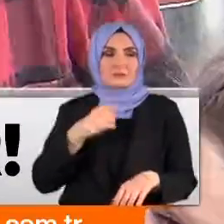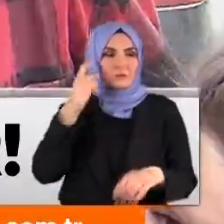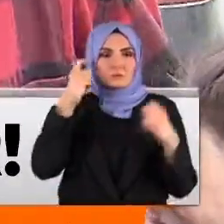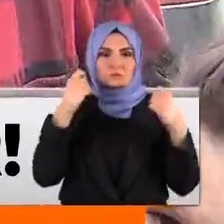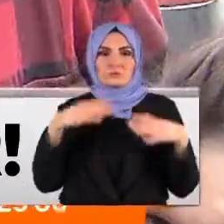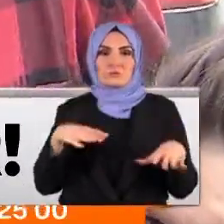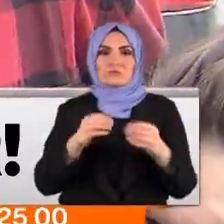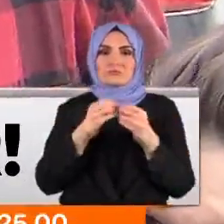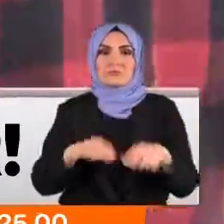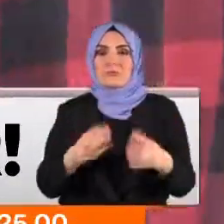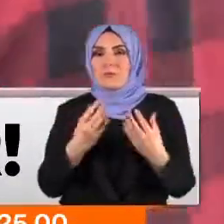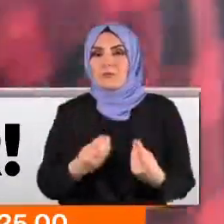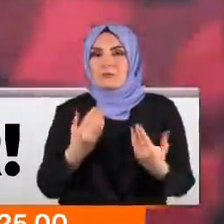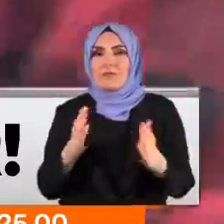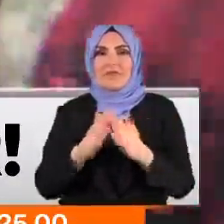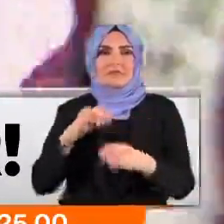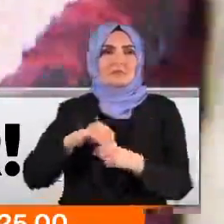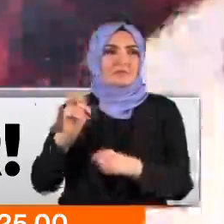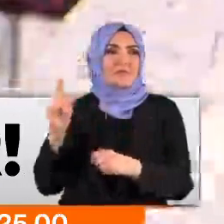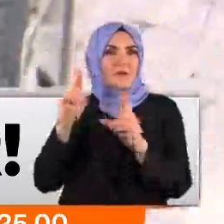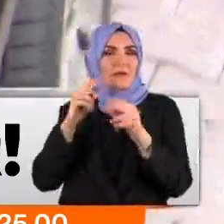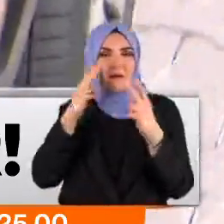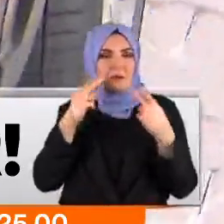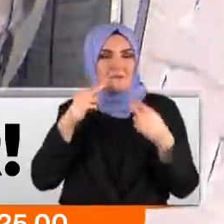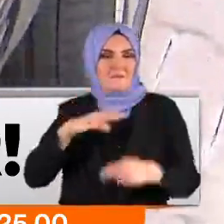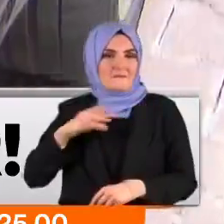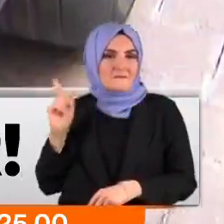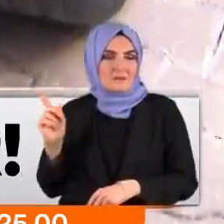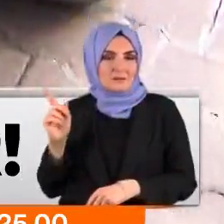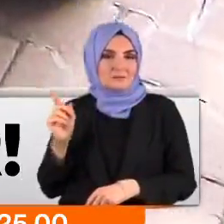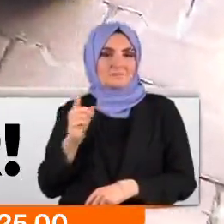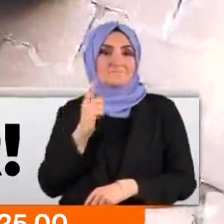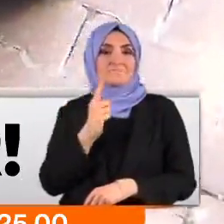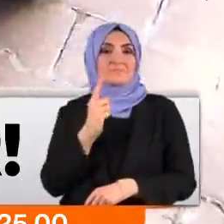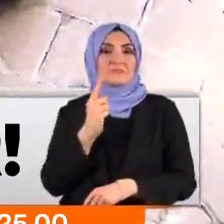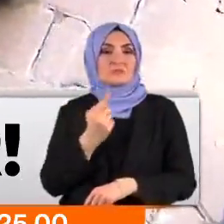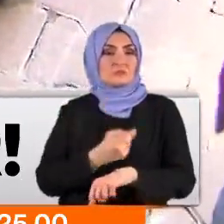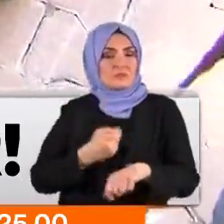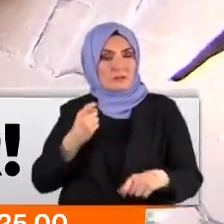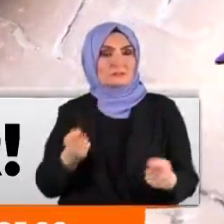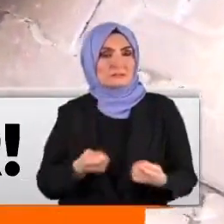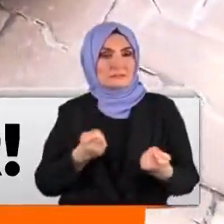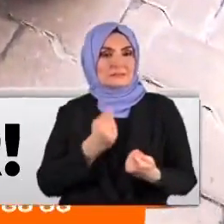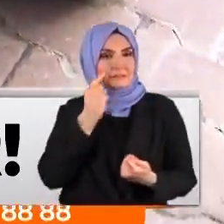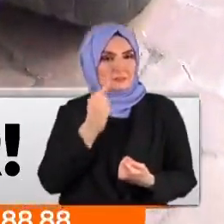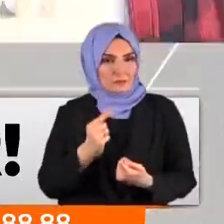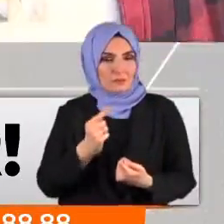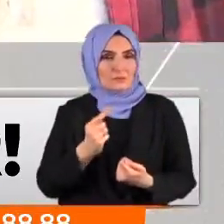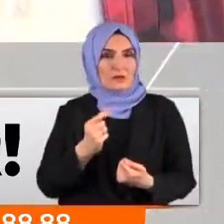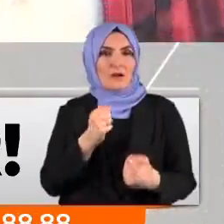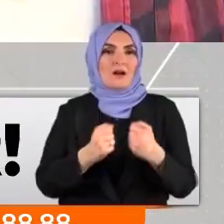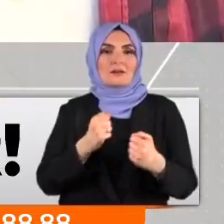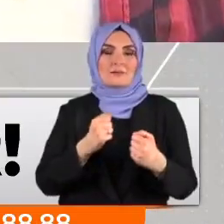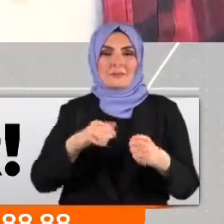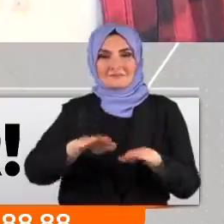yapacağım? Çocuk evde ağlıyor. Mehmet Kaba yaklaşık bir saat uğraştı. Sonunda elektrikli skuterla aracının bağlantısını kesti.